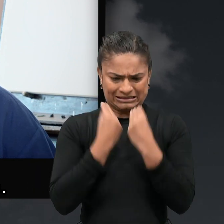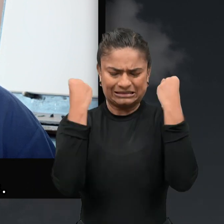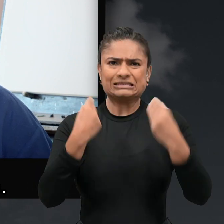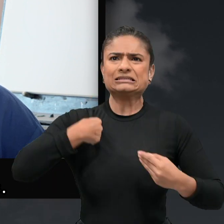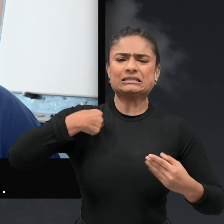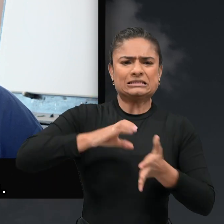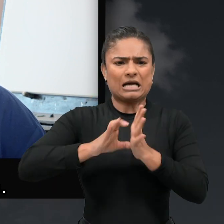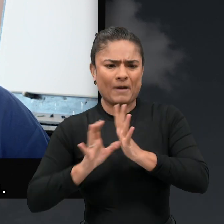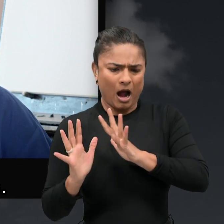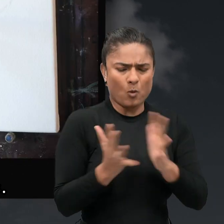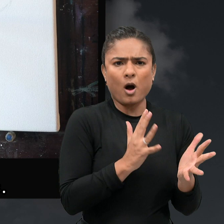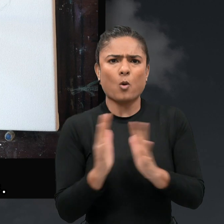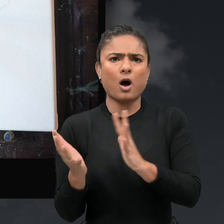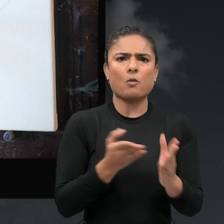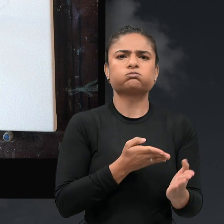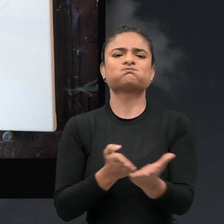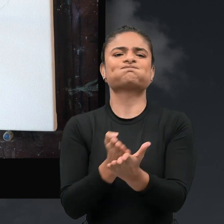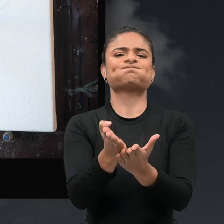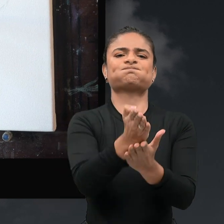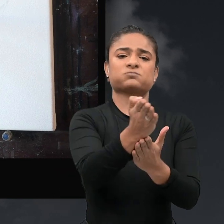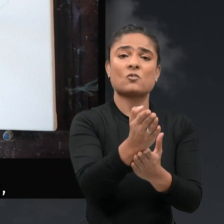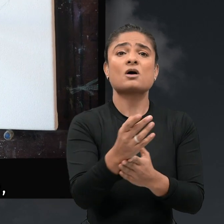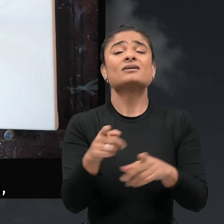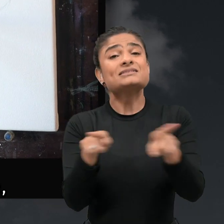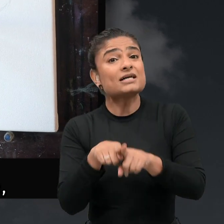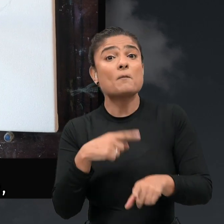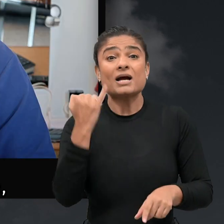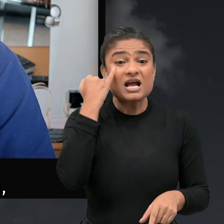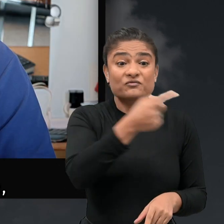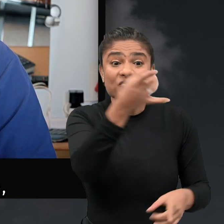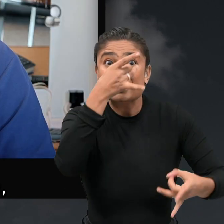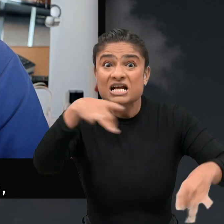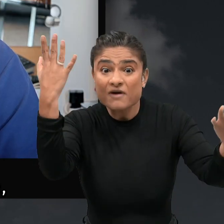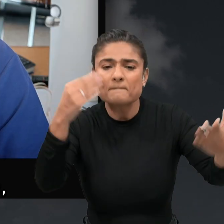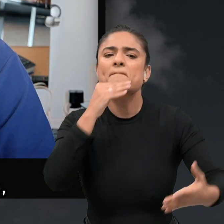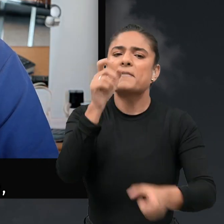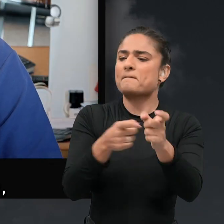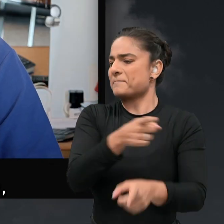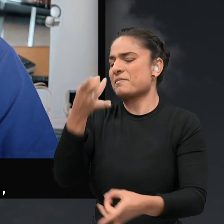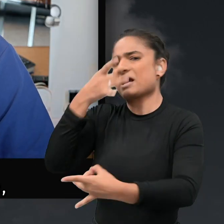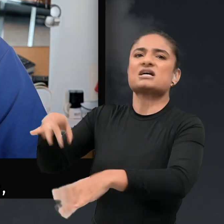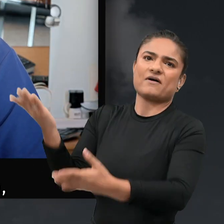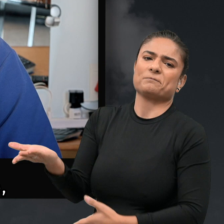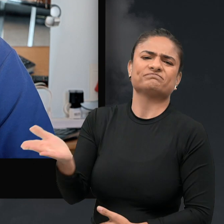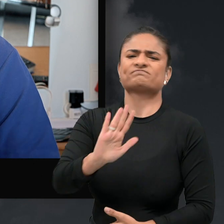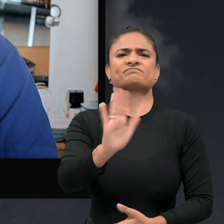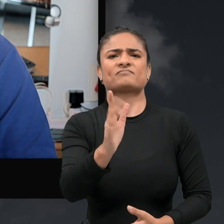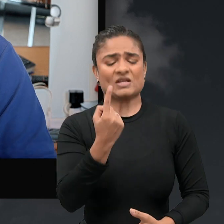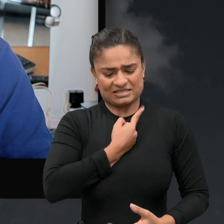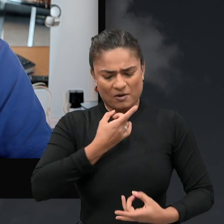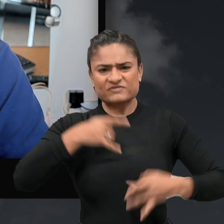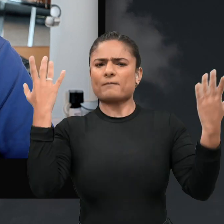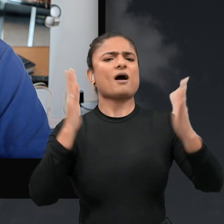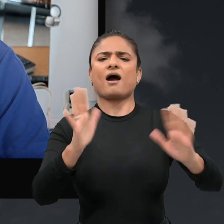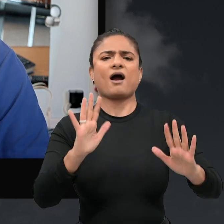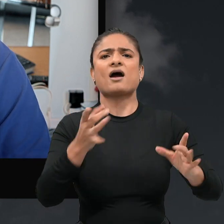vir hulle self te educate. Vir my persoonlik sê ek altyd, as jy opgee, jy gee nie op vir ander mense, jy gee op